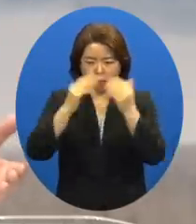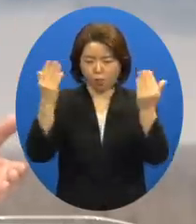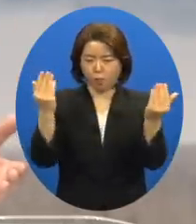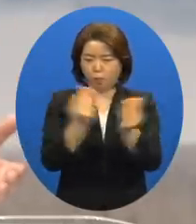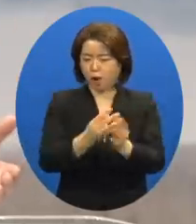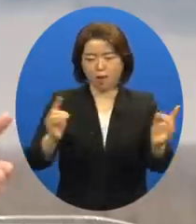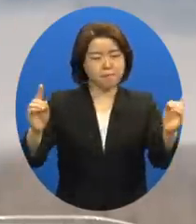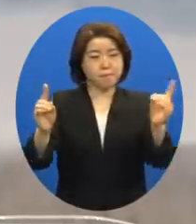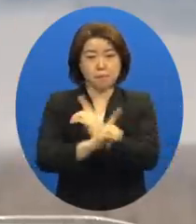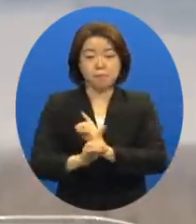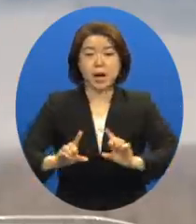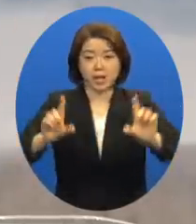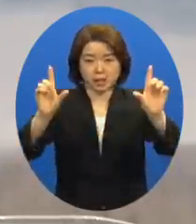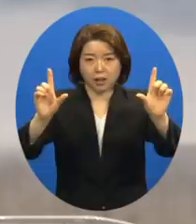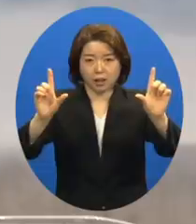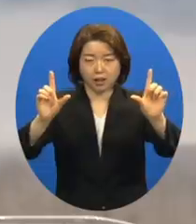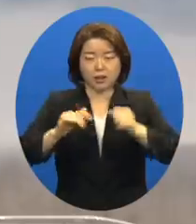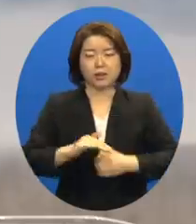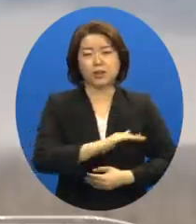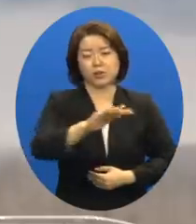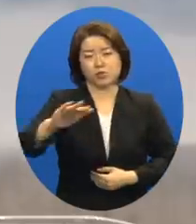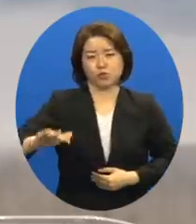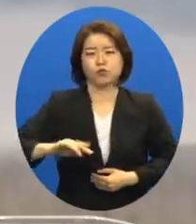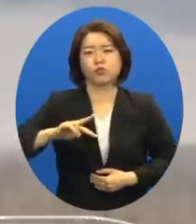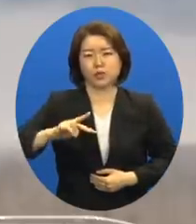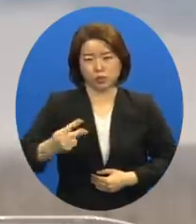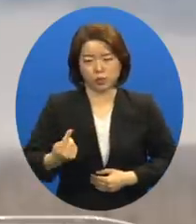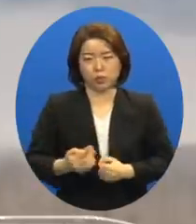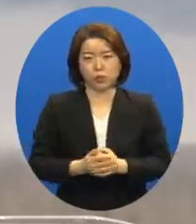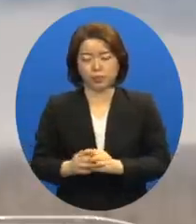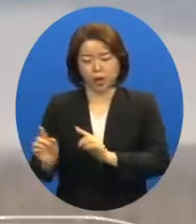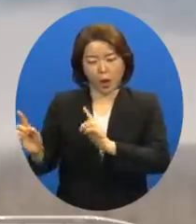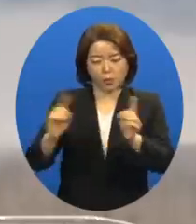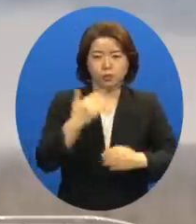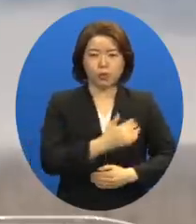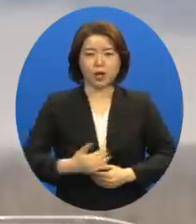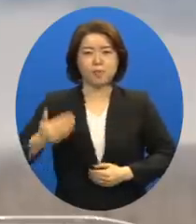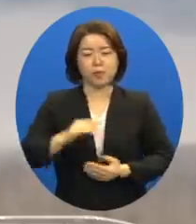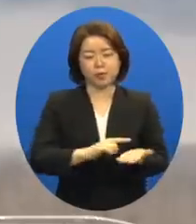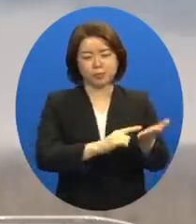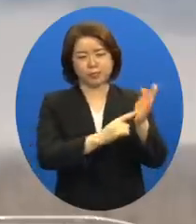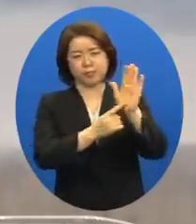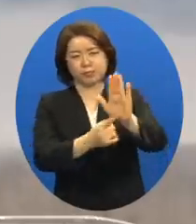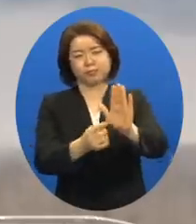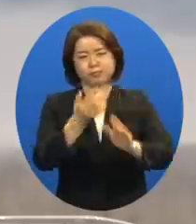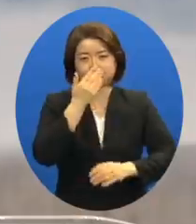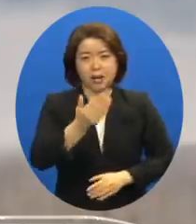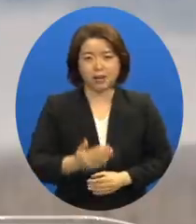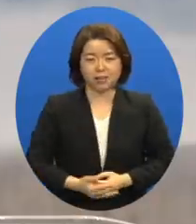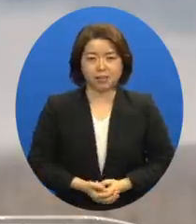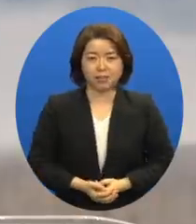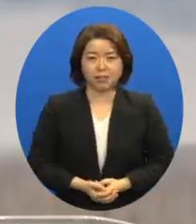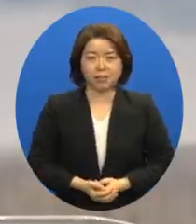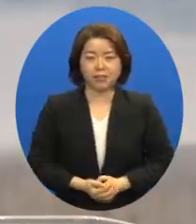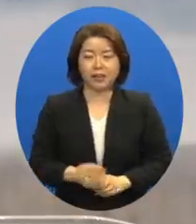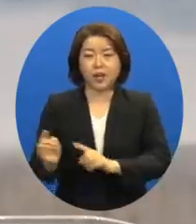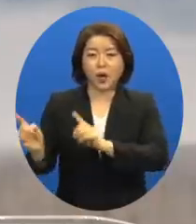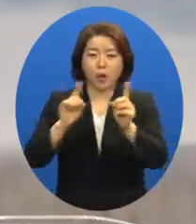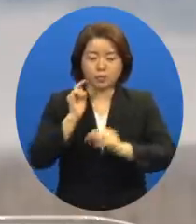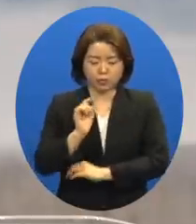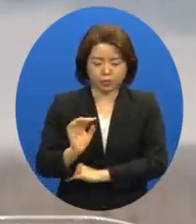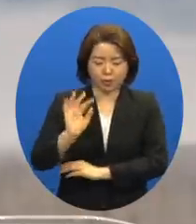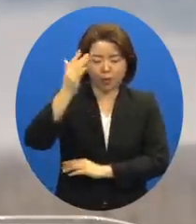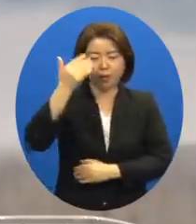변화되는 날, 그날 우리도 부활의 몸으로 드러나게 될 것입니다. 부활의